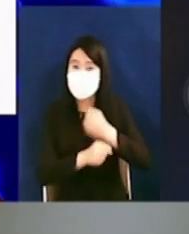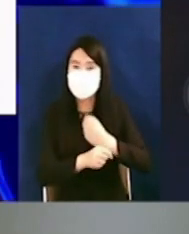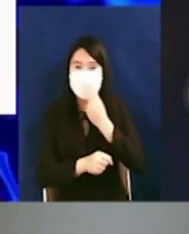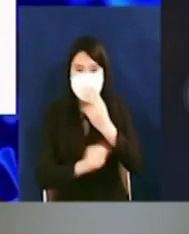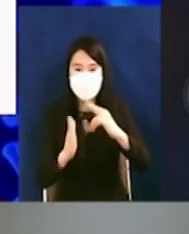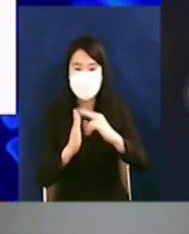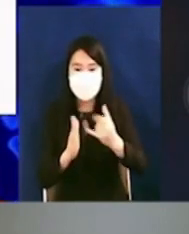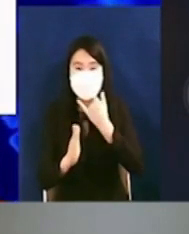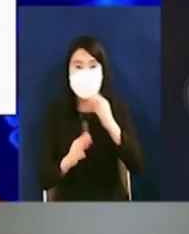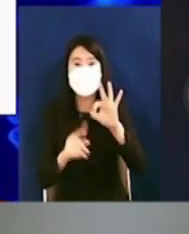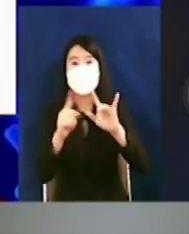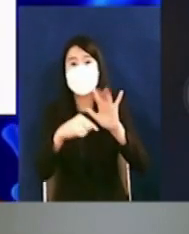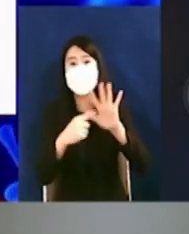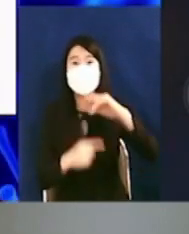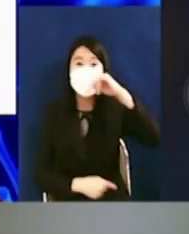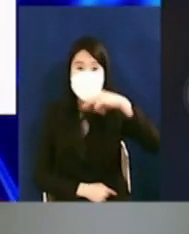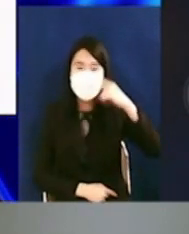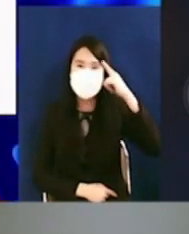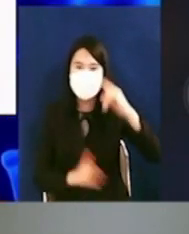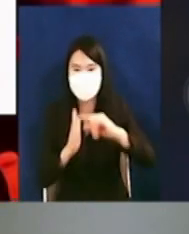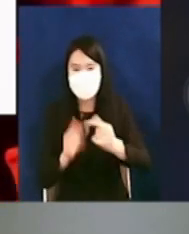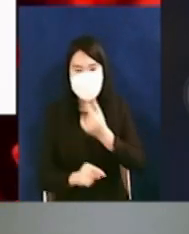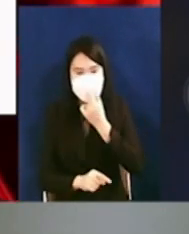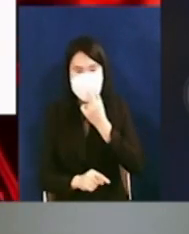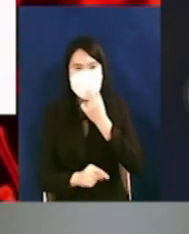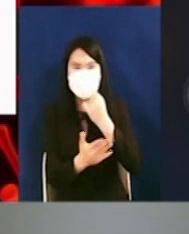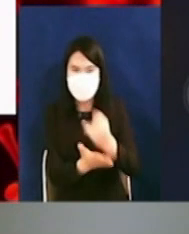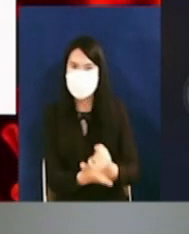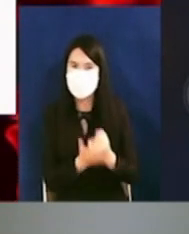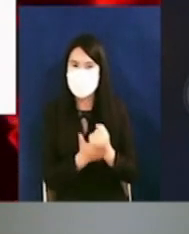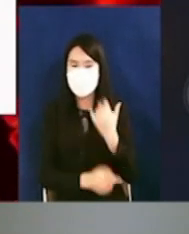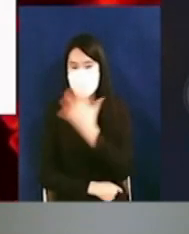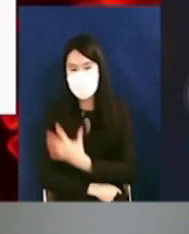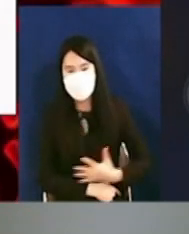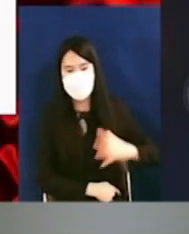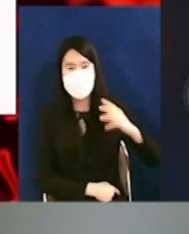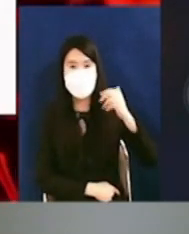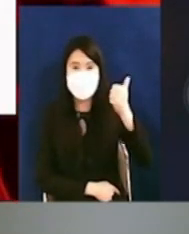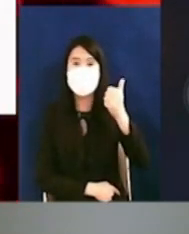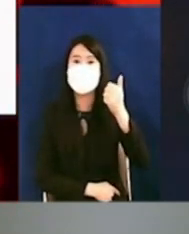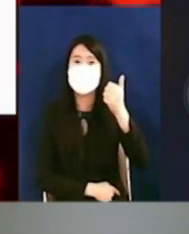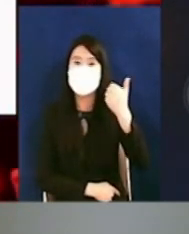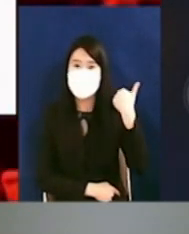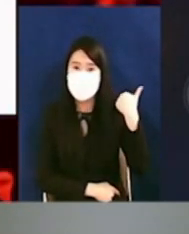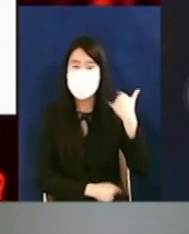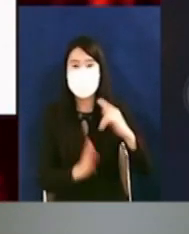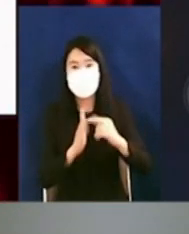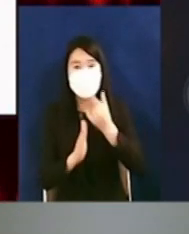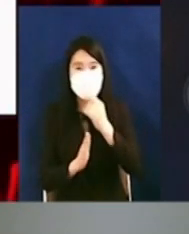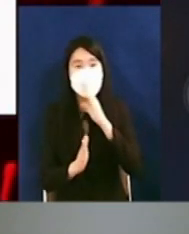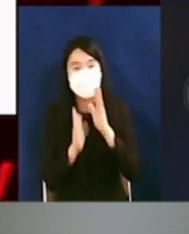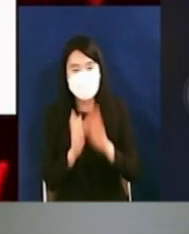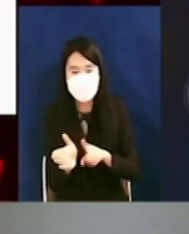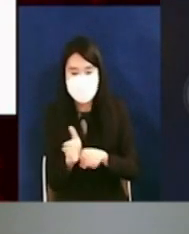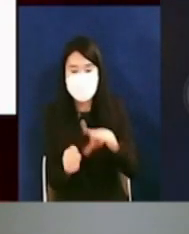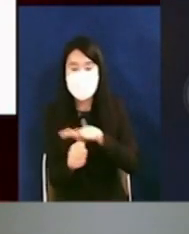กัดจากฟ้าทลายโจรของไทยก็ยังมีแนวโน้มที่ดีเช่นเดิมค่ะในการที่จะใช้ในการรักษาผู้ที่ติดเ